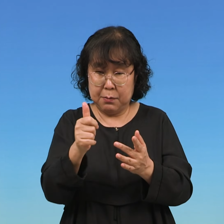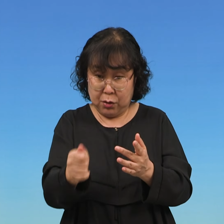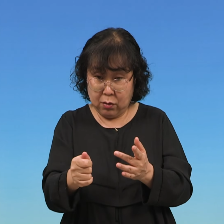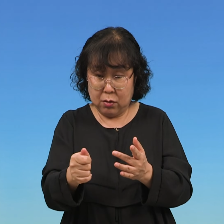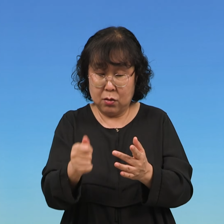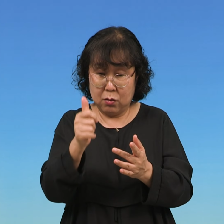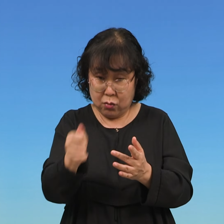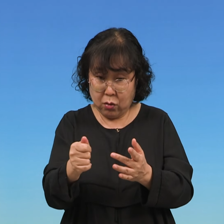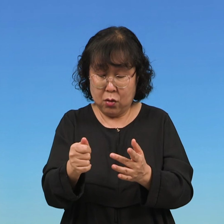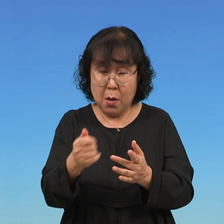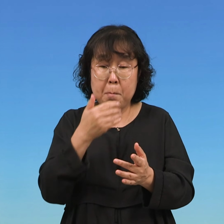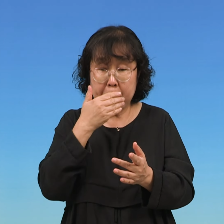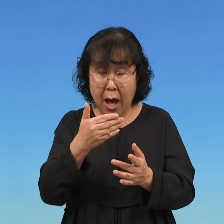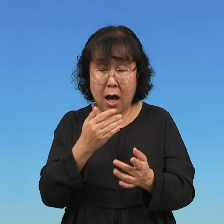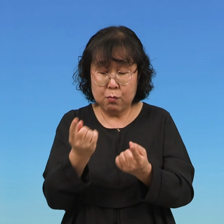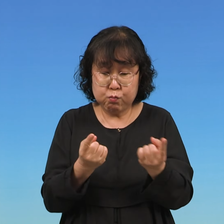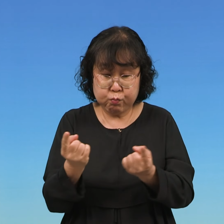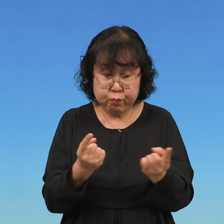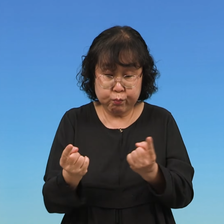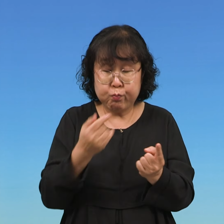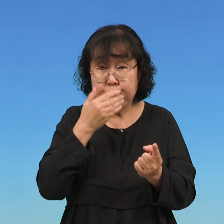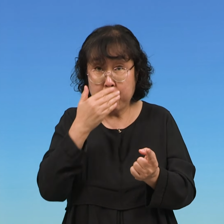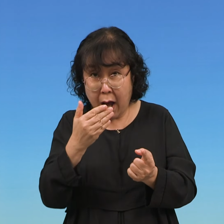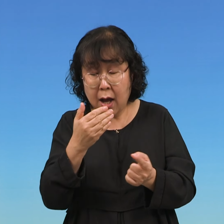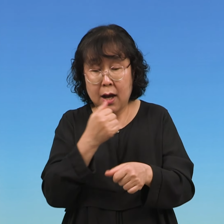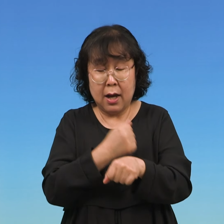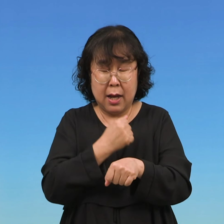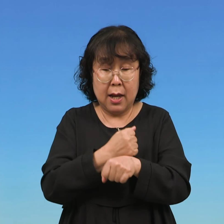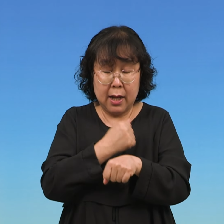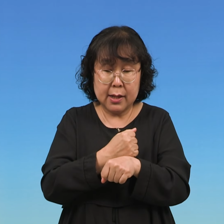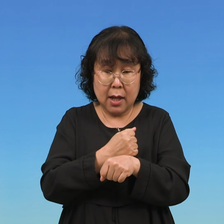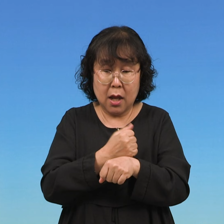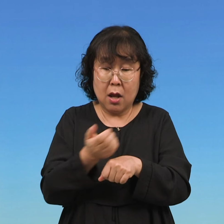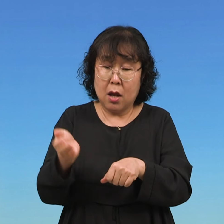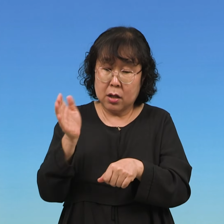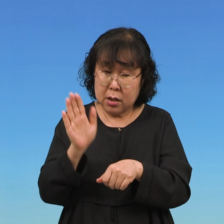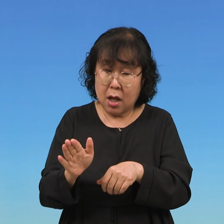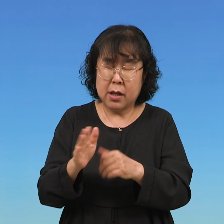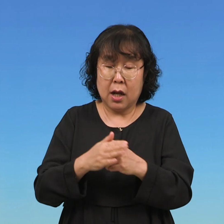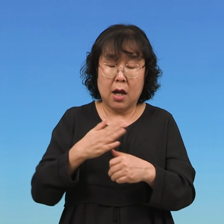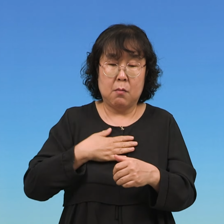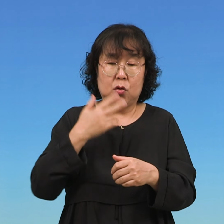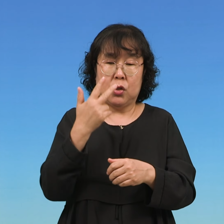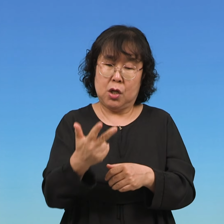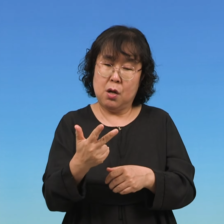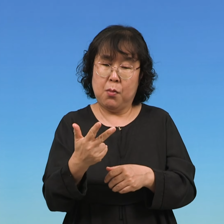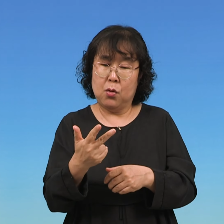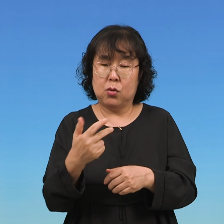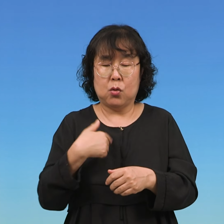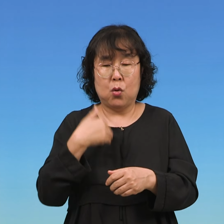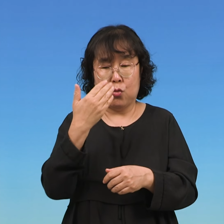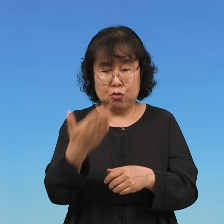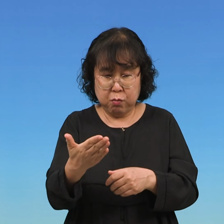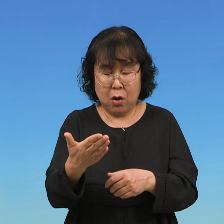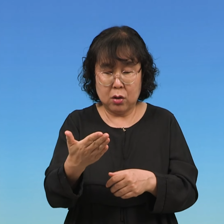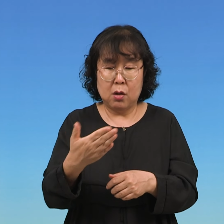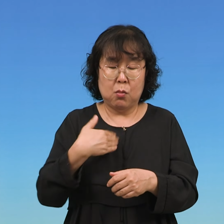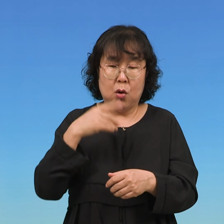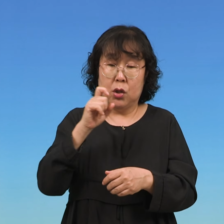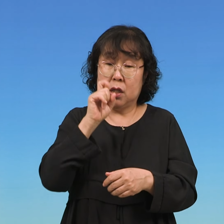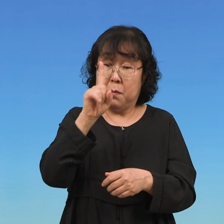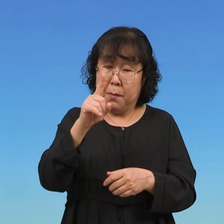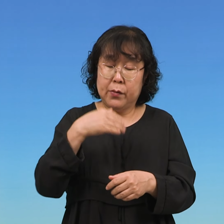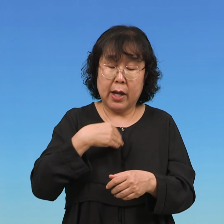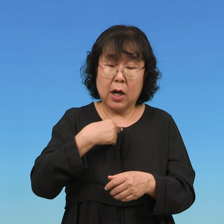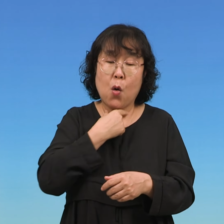9번이 이제 1kbs잖아요 예전에는 이걸로 이제 내가 선택할 수 있는 기능이 있었습니다 그래서 7번 다음에 저절로 9번